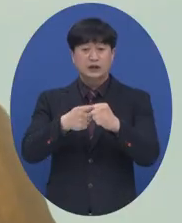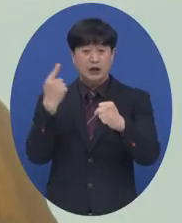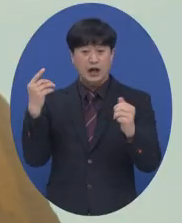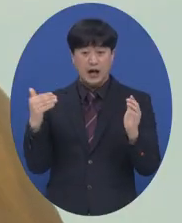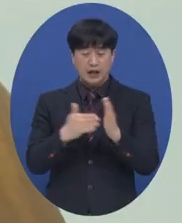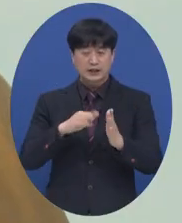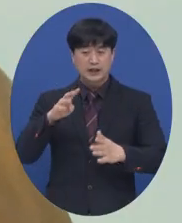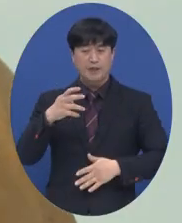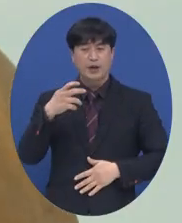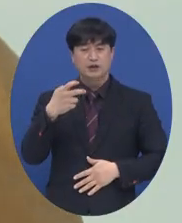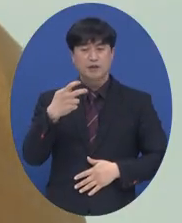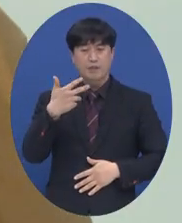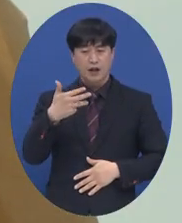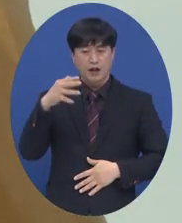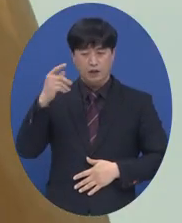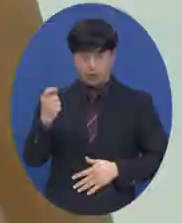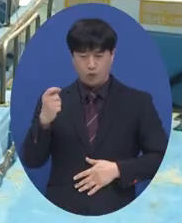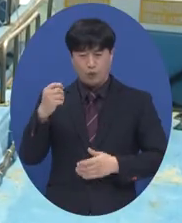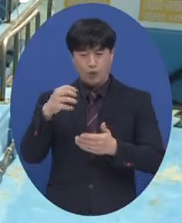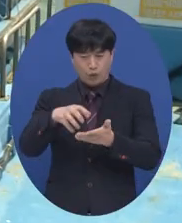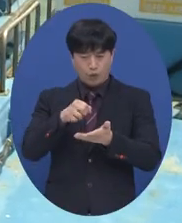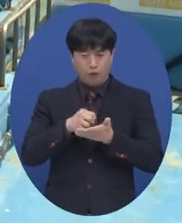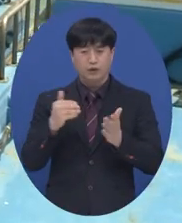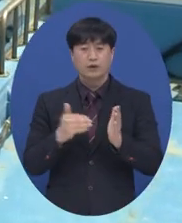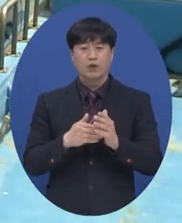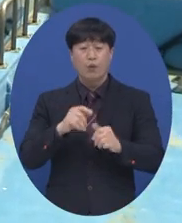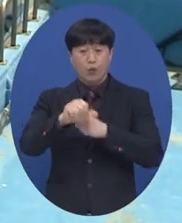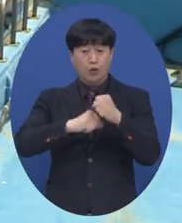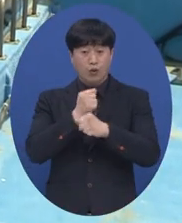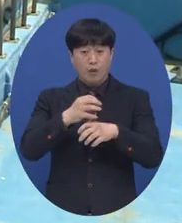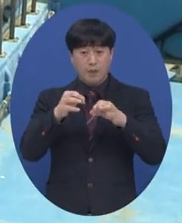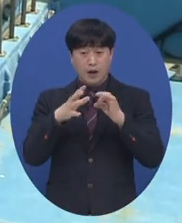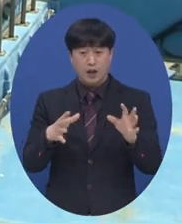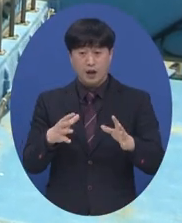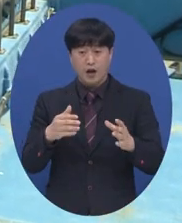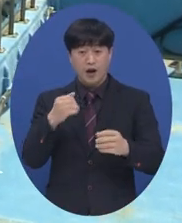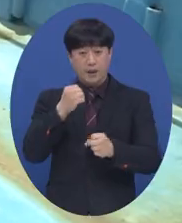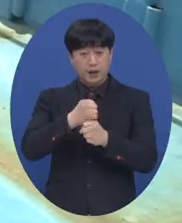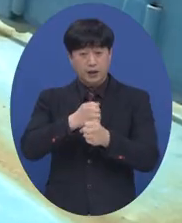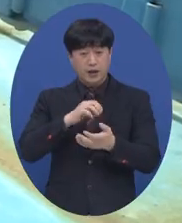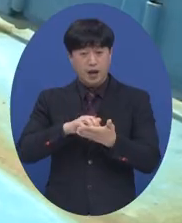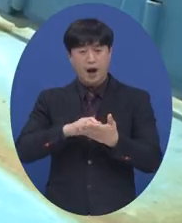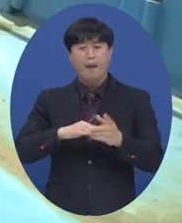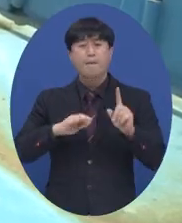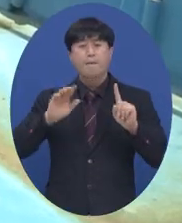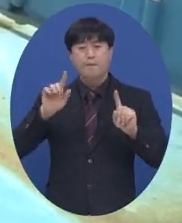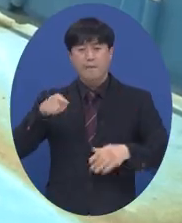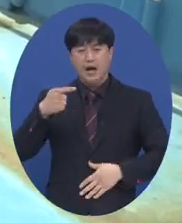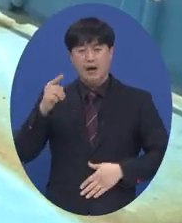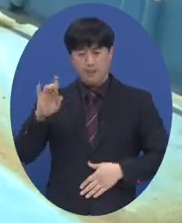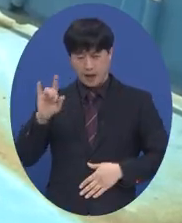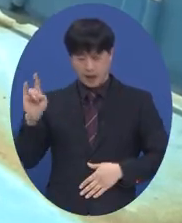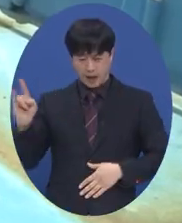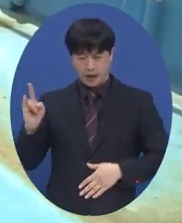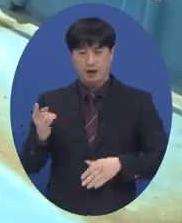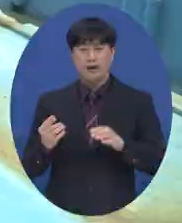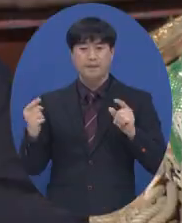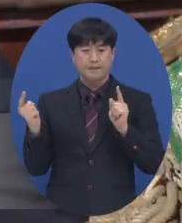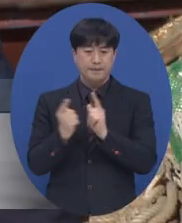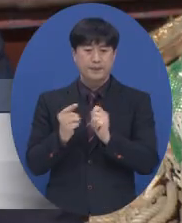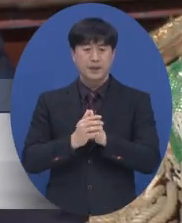모두 428톤을 수확했습니다. 5년 만에 생산량 100배를 넘는 수확의 기쁨을 맞은